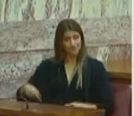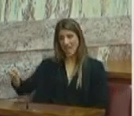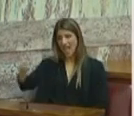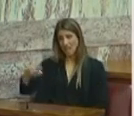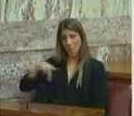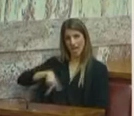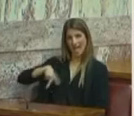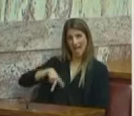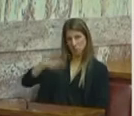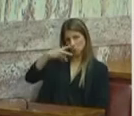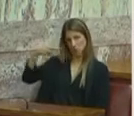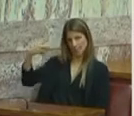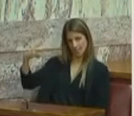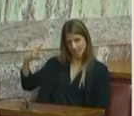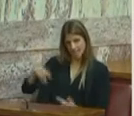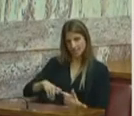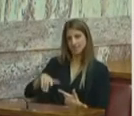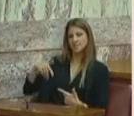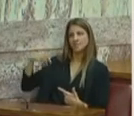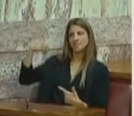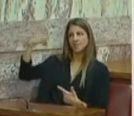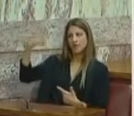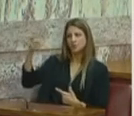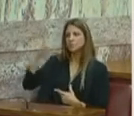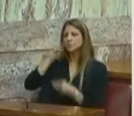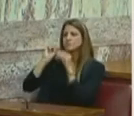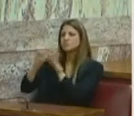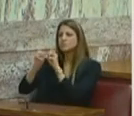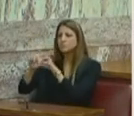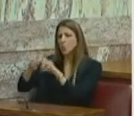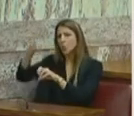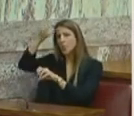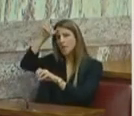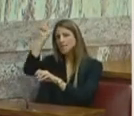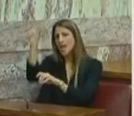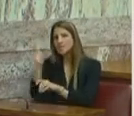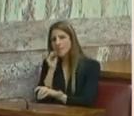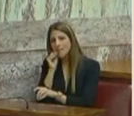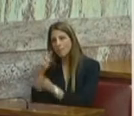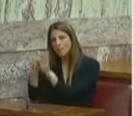όχι του ΣΥΡΙΖΑ, το μεταπολεμικό, τους έμαθε τουρκικά ενώ δεν ήξεραν ούτε λέξη.